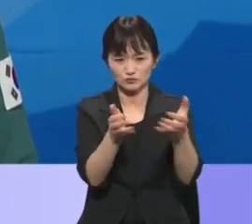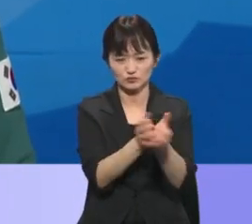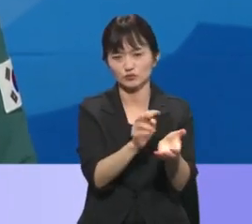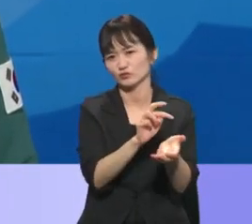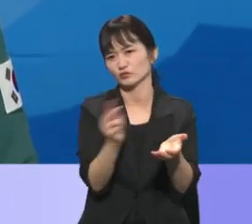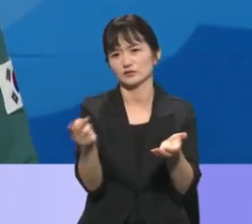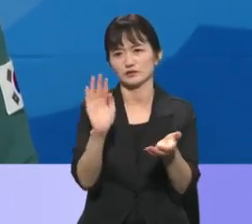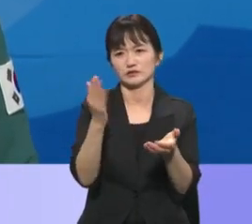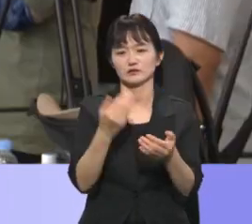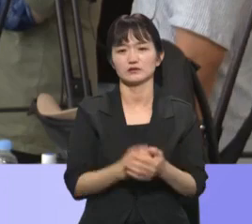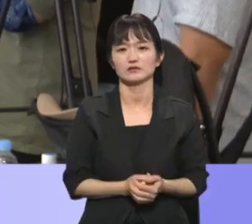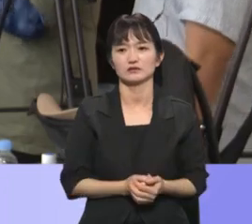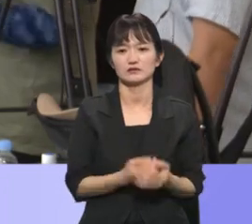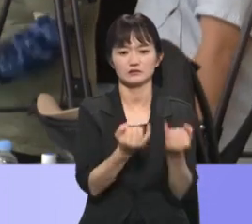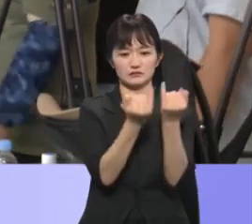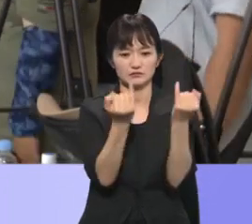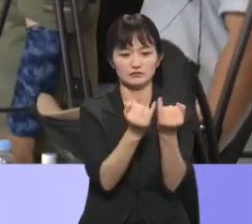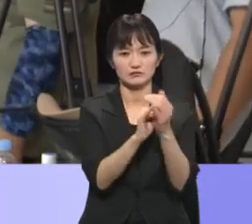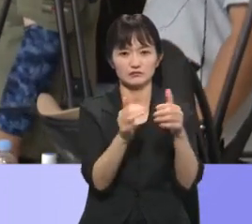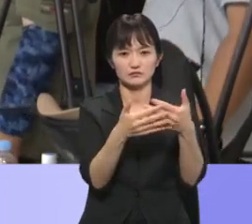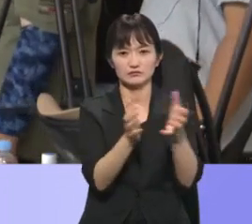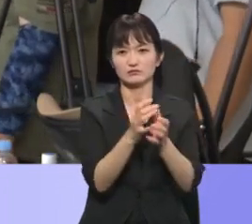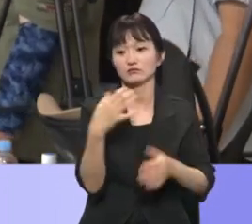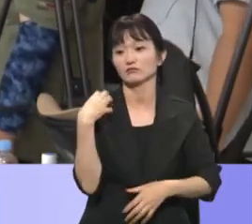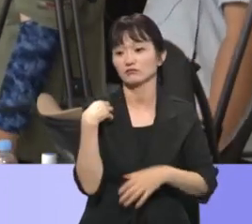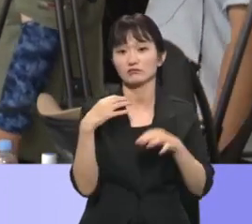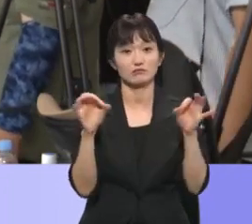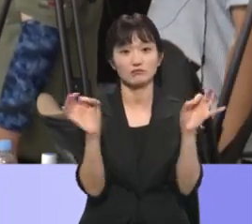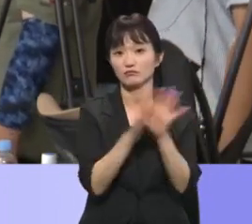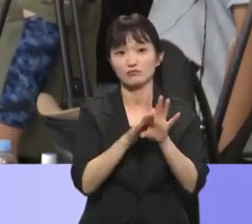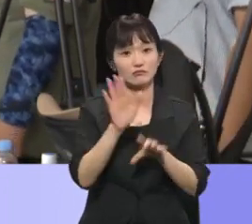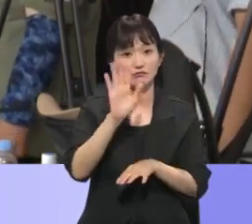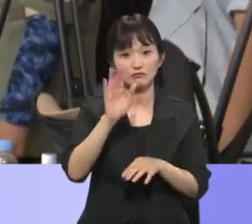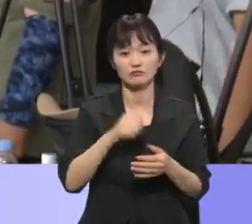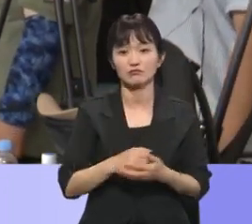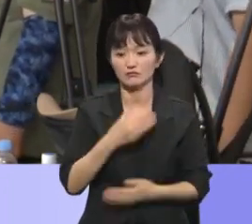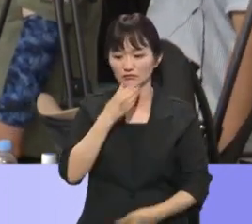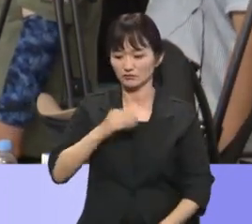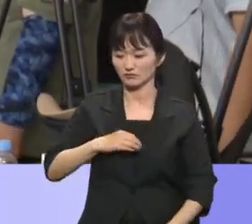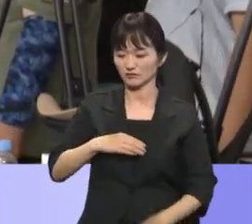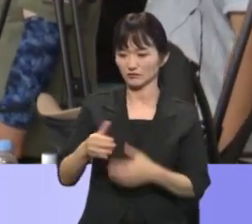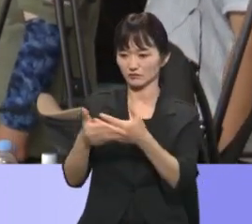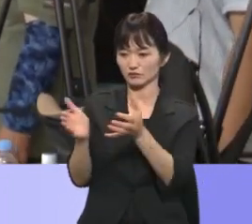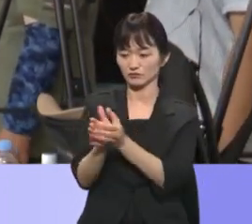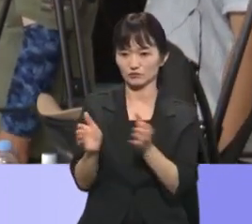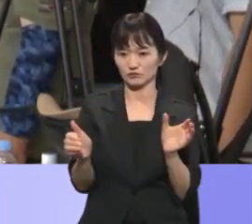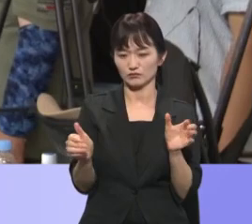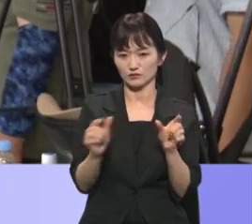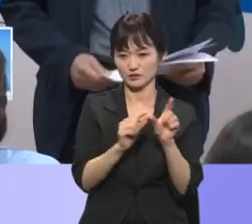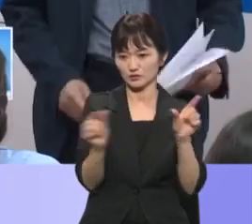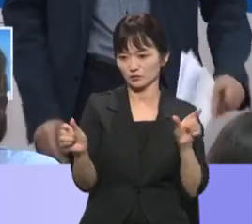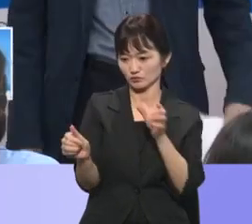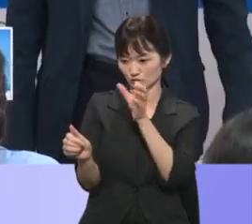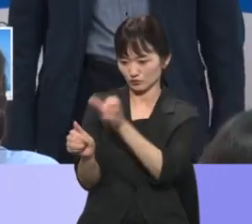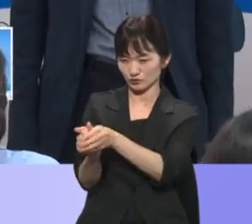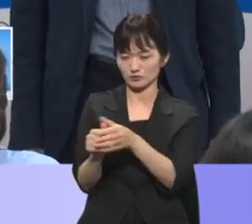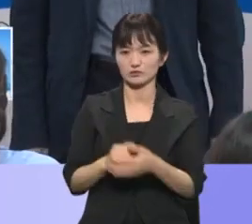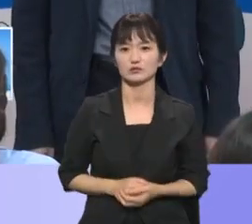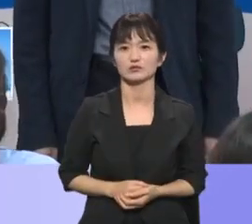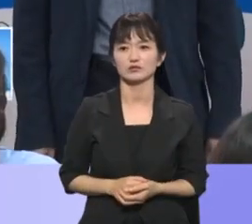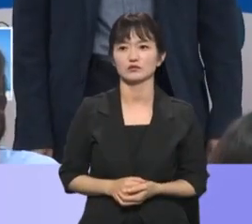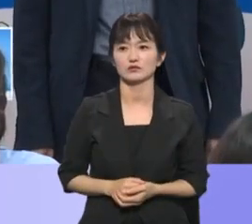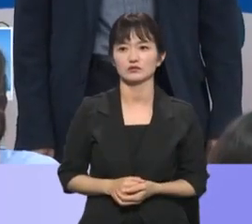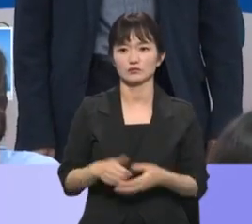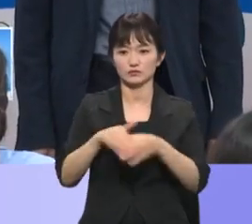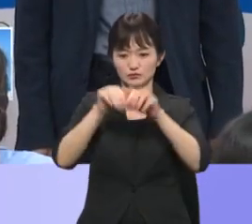싫다 해서 없애버린다고 하더라도 여가부의 기능 자체가 다 사라지는 건 아니지 않습니까 결국 보건복지부를 일부 문화체육관 근무로 일부 뭐 행정안전부를 일부를